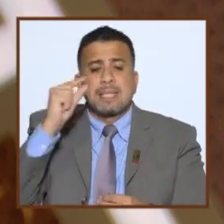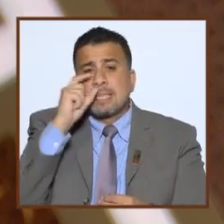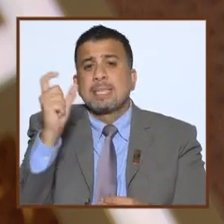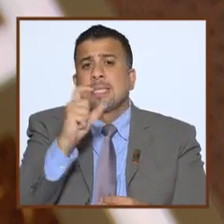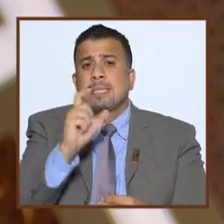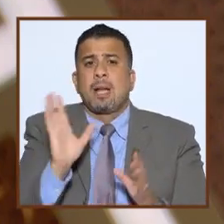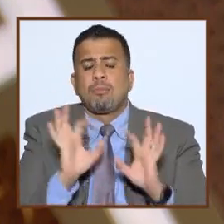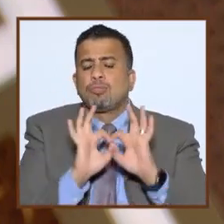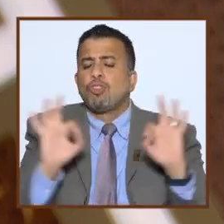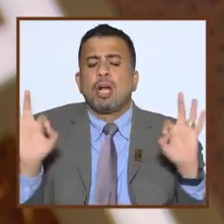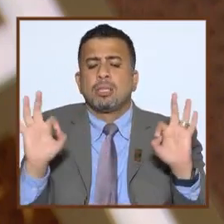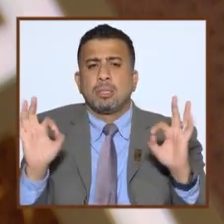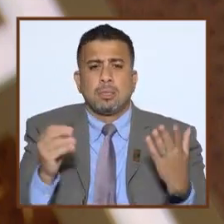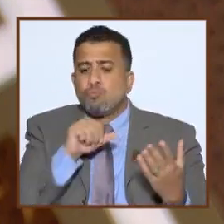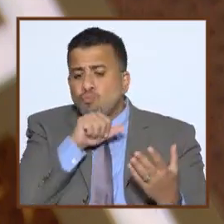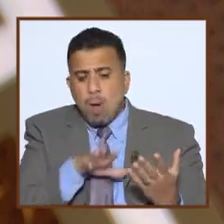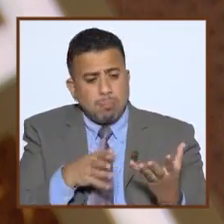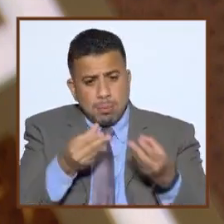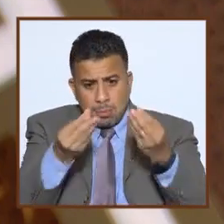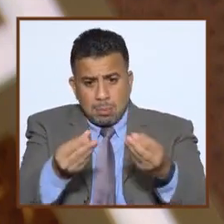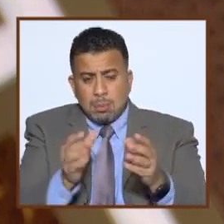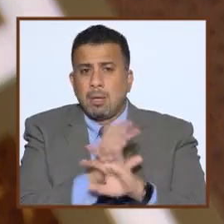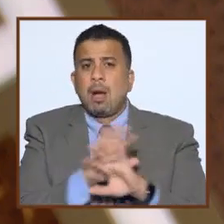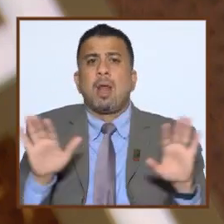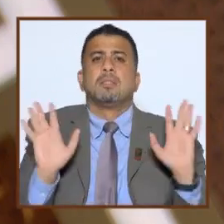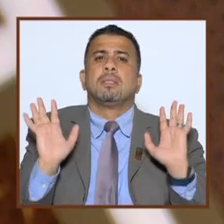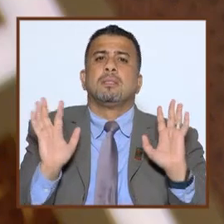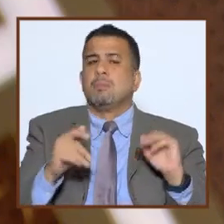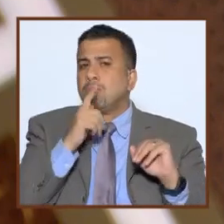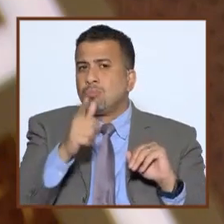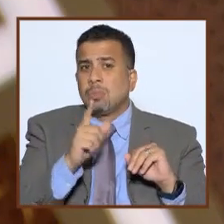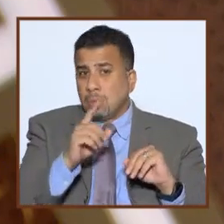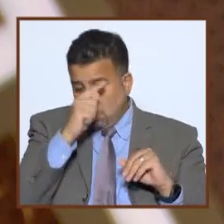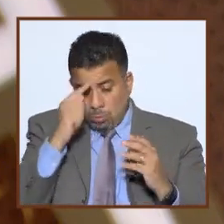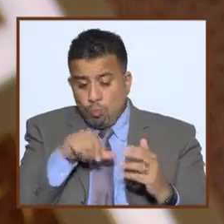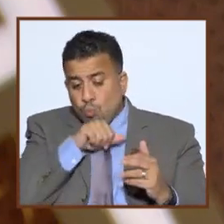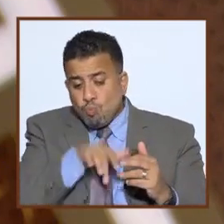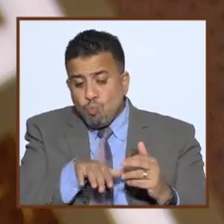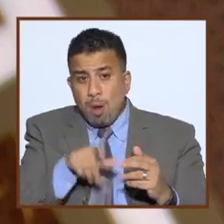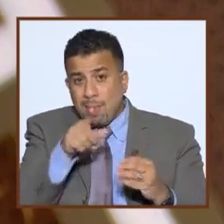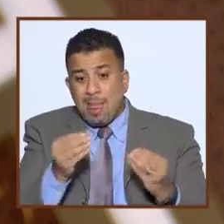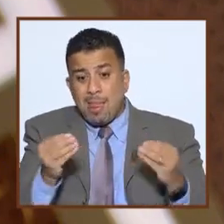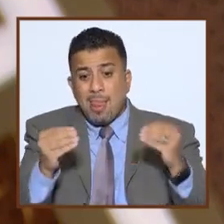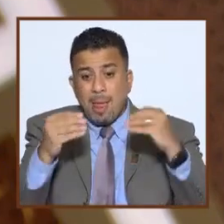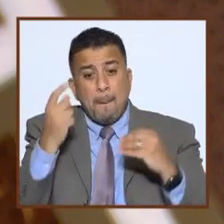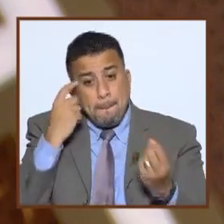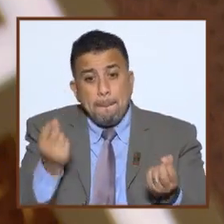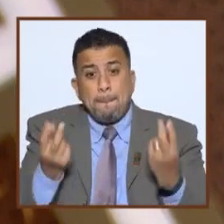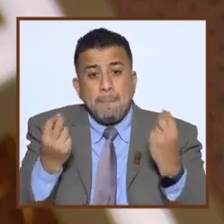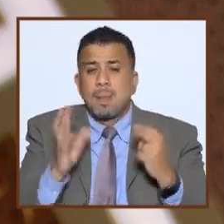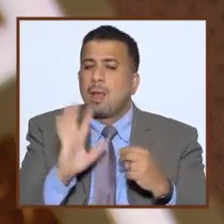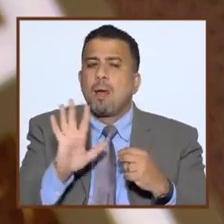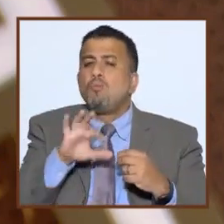لم يرضه ما جاء به النبي عليه الصلاه والسلام ارضاه الله لان دي لان البدع اخطر شيء على دين الاسلام